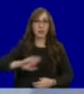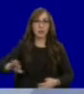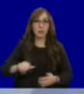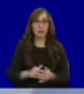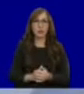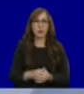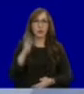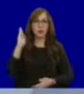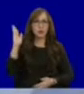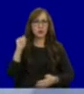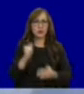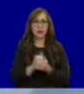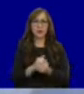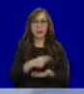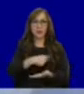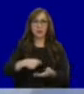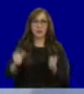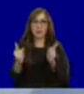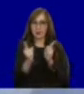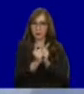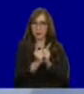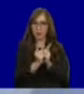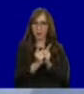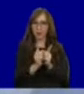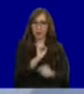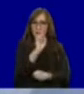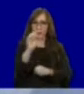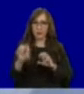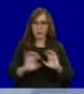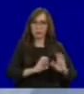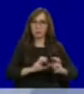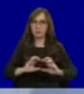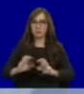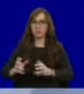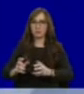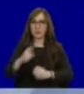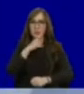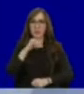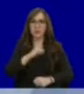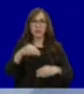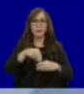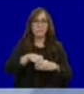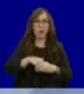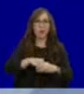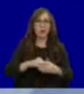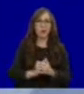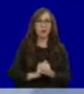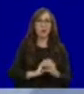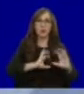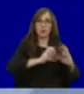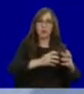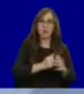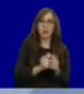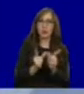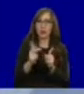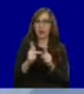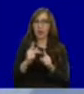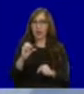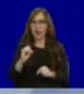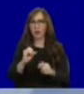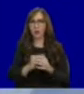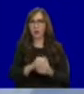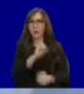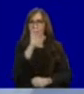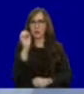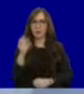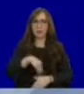tatap muka. Dan berbagai macam pihak, pakar-pakar dunia seperti Bank Dunia, WHO, dan UNICEF, semuanya